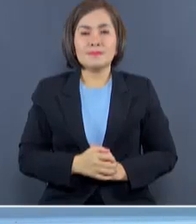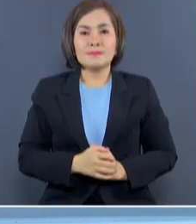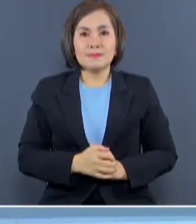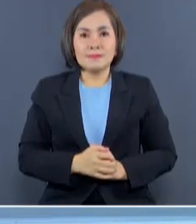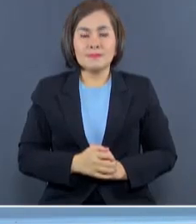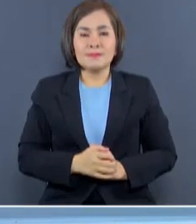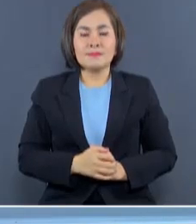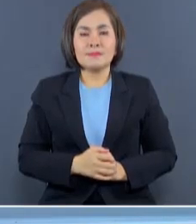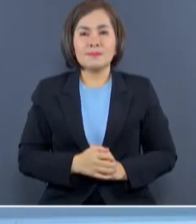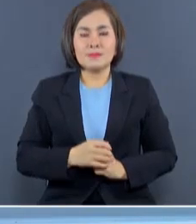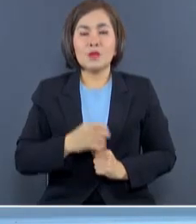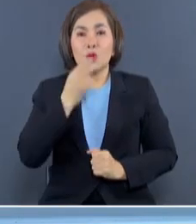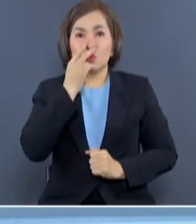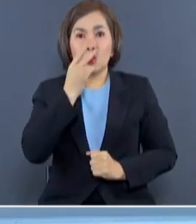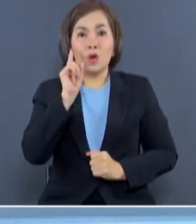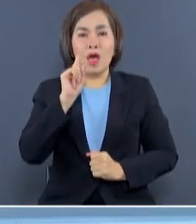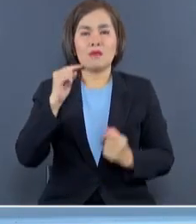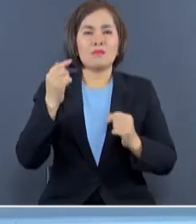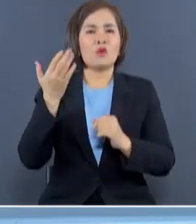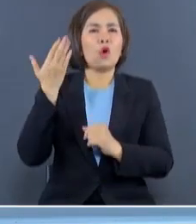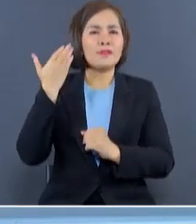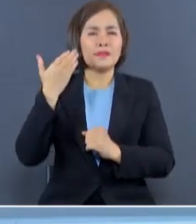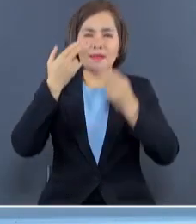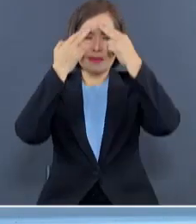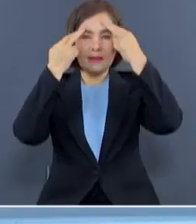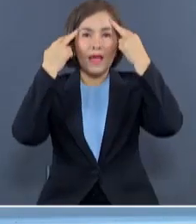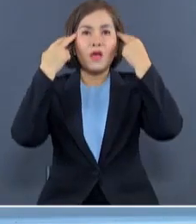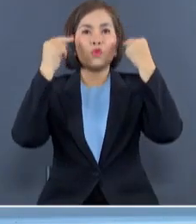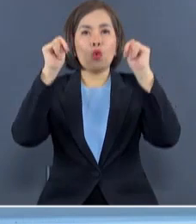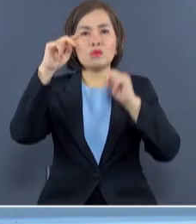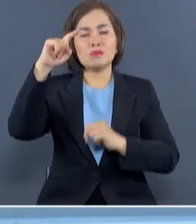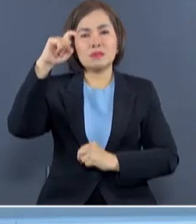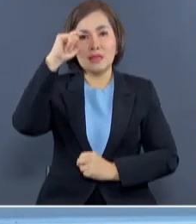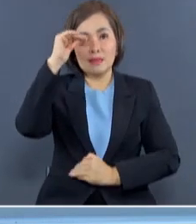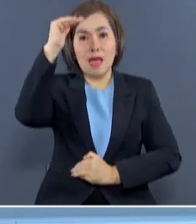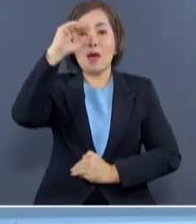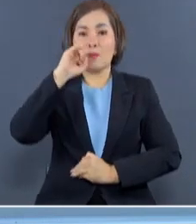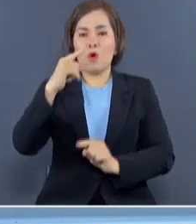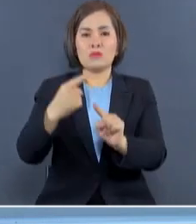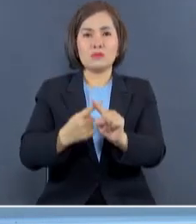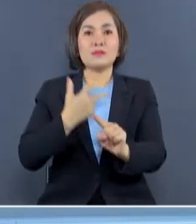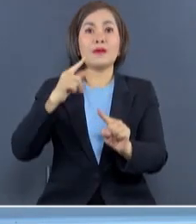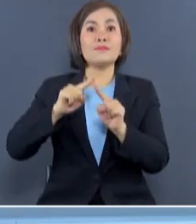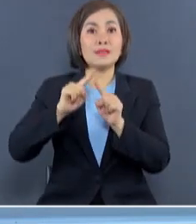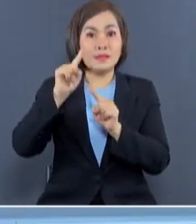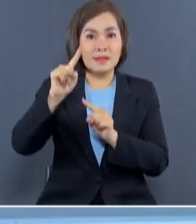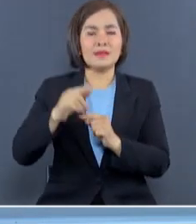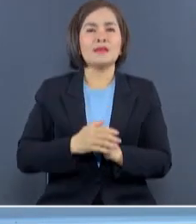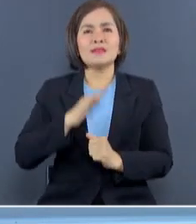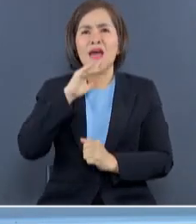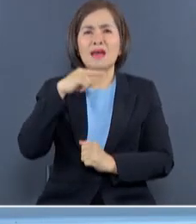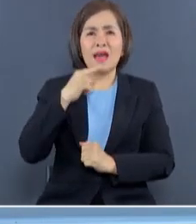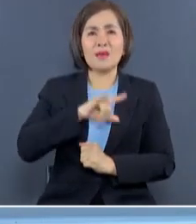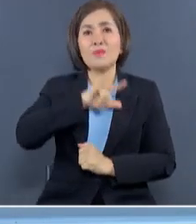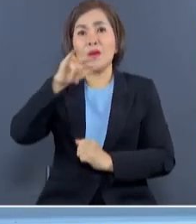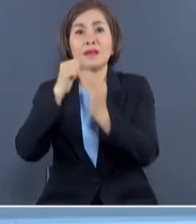คุณผู้ชมครับหลังจากที่เมื่อวันก่อนคุณเศรษฐาทวีสินนายกรัฐมนตรีบอกว่า1มีนาคมนี้เราจะไปจีนก็ไม่ต้องขอวีซ่าส่ว